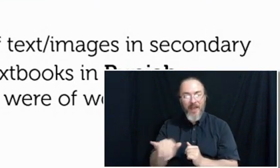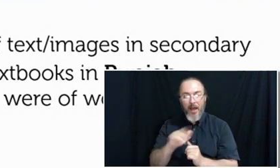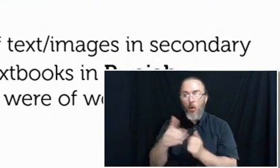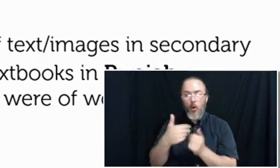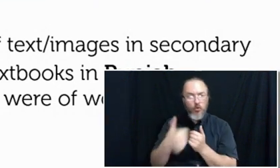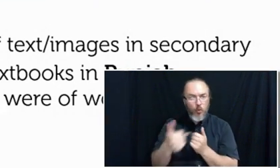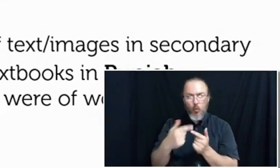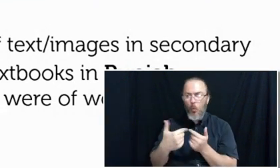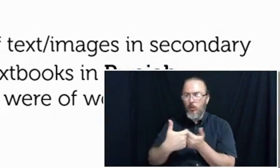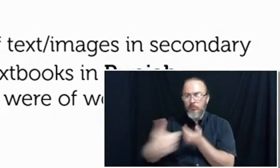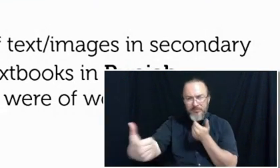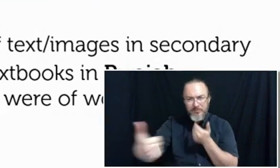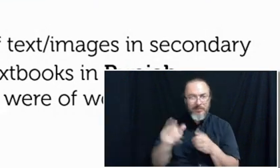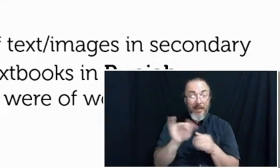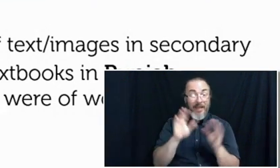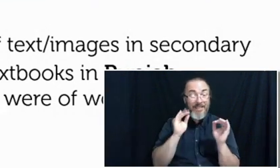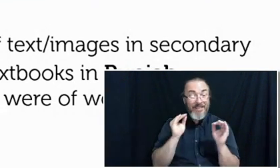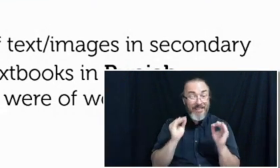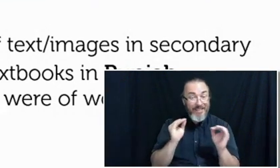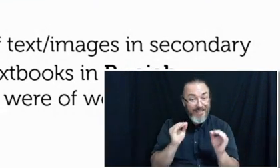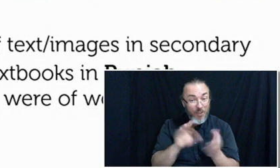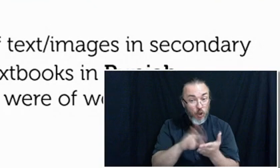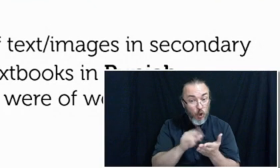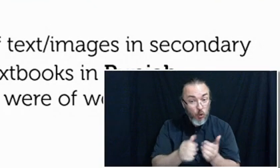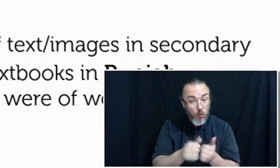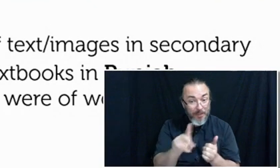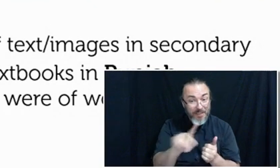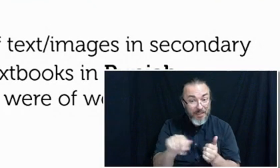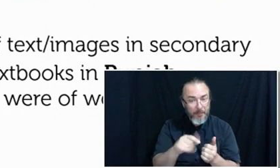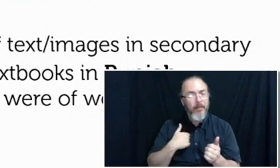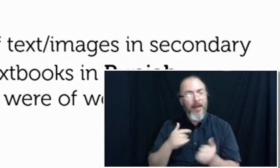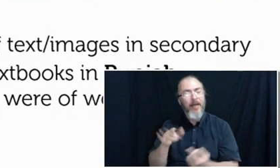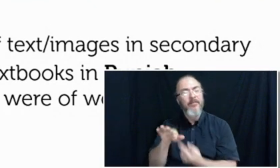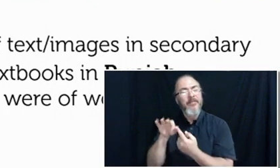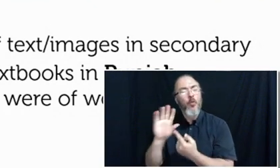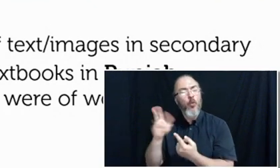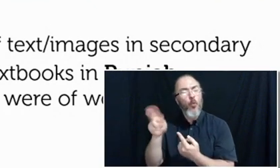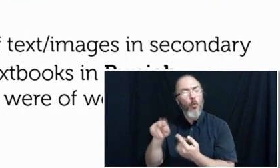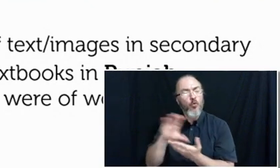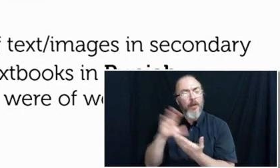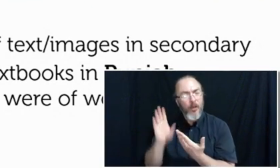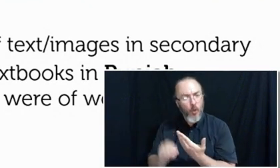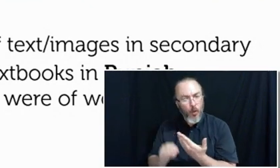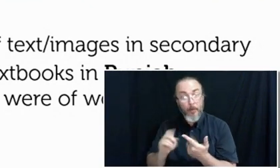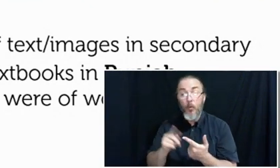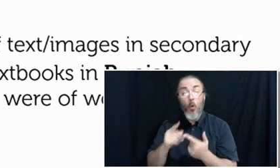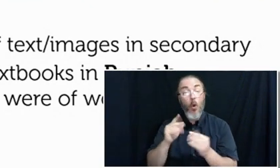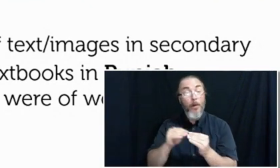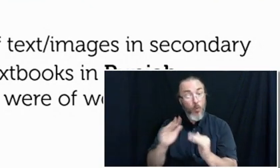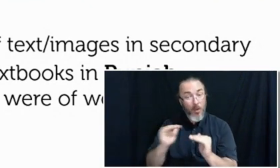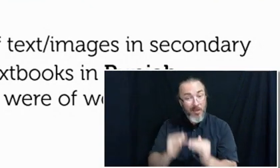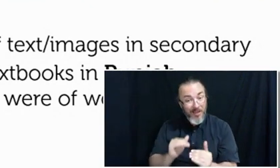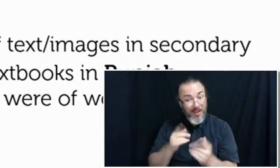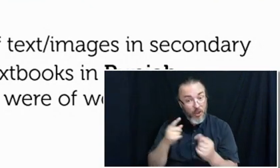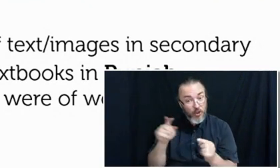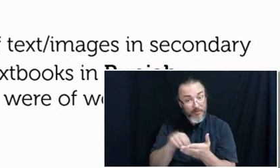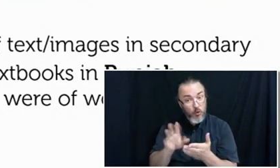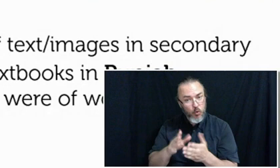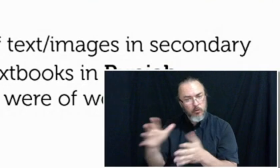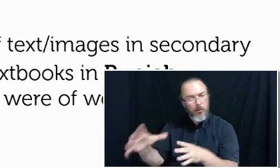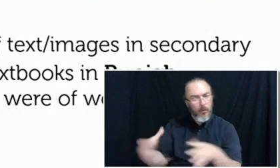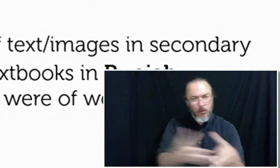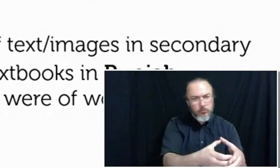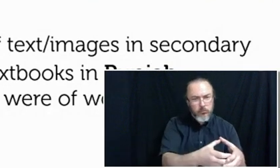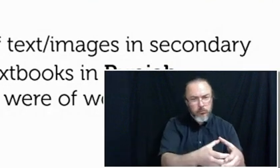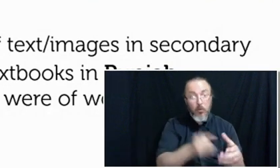Mais de nombreux pays n'adaptent pas les programmes d'études aux besoins des élèves, ils les excluent ou les séparent. Ils